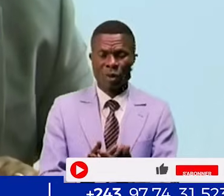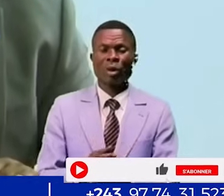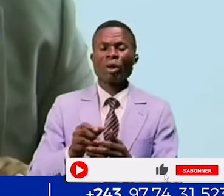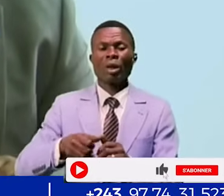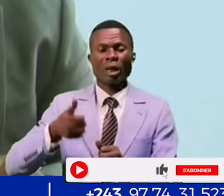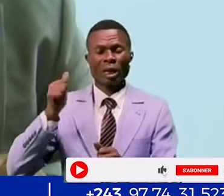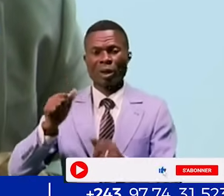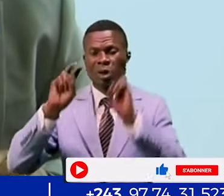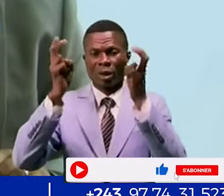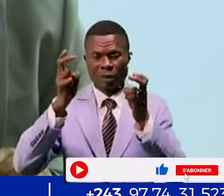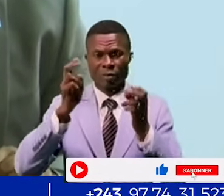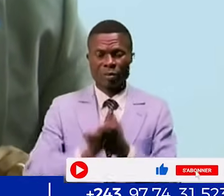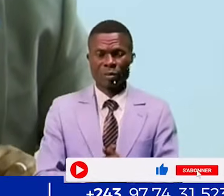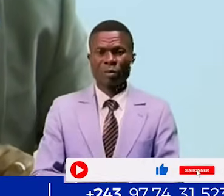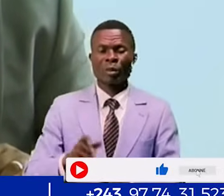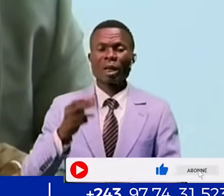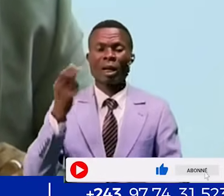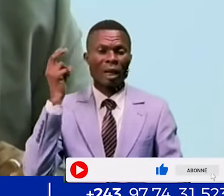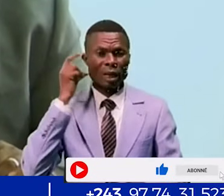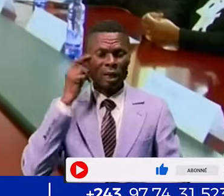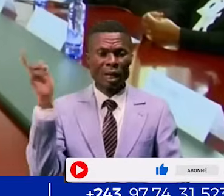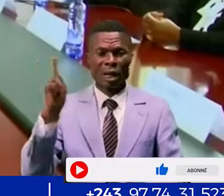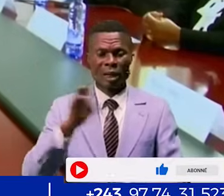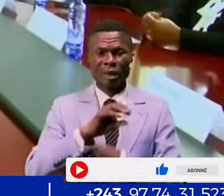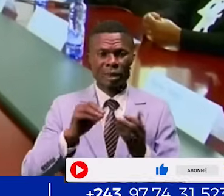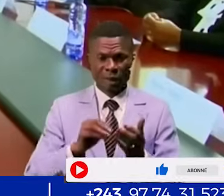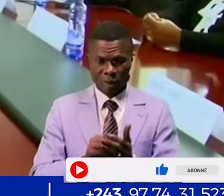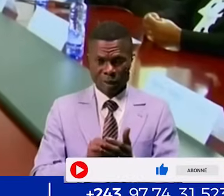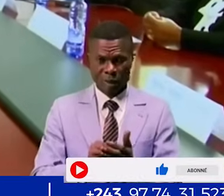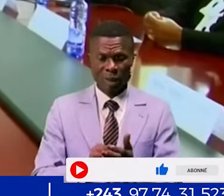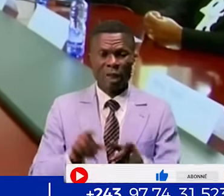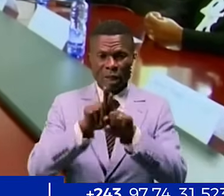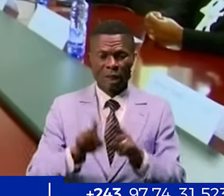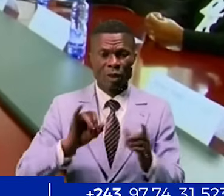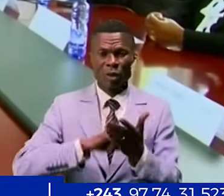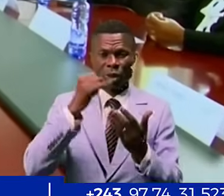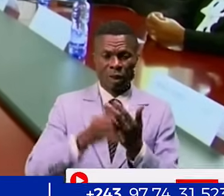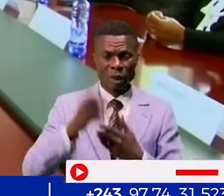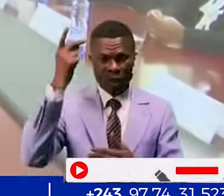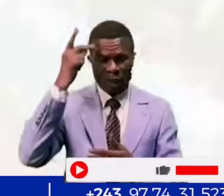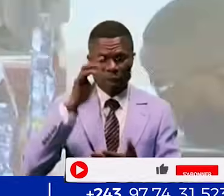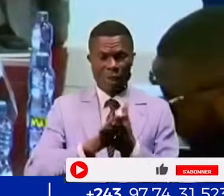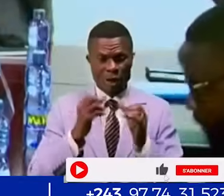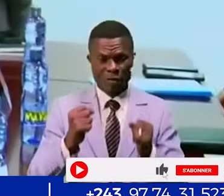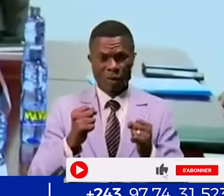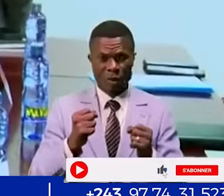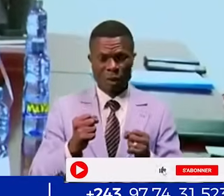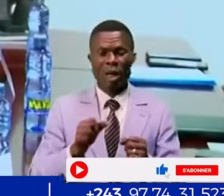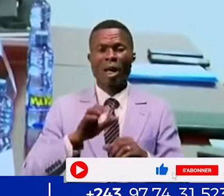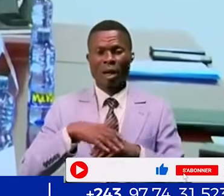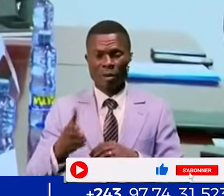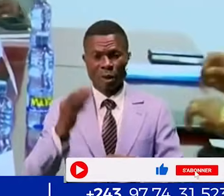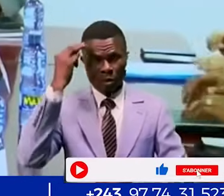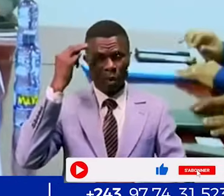résilience urbaine de la ville de Kananga au Kasaï central et celui du projet Kin Elenda. Par ailleurs,